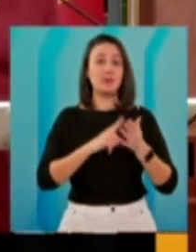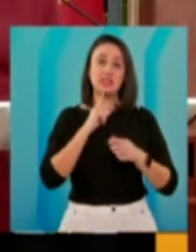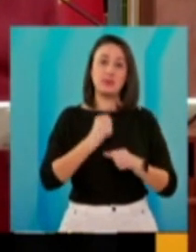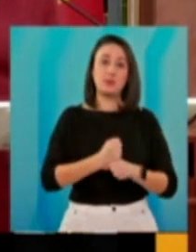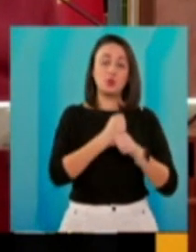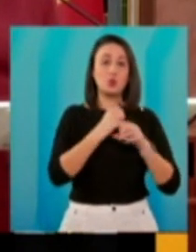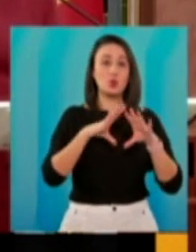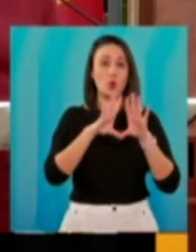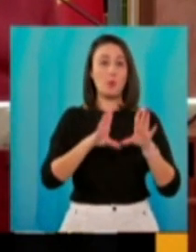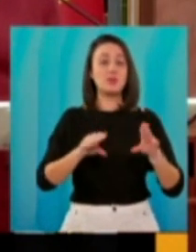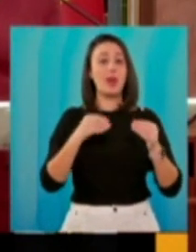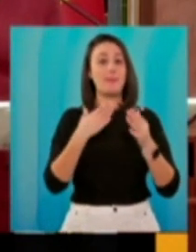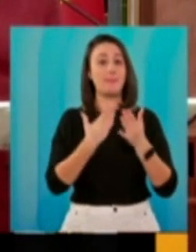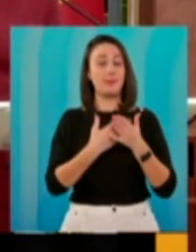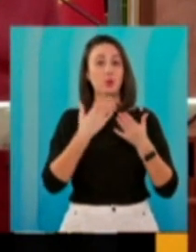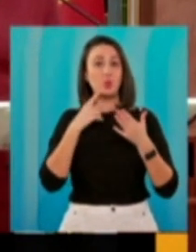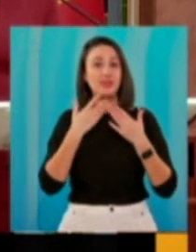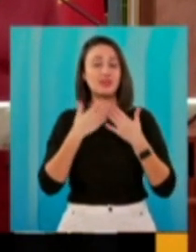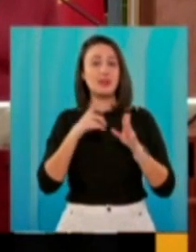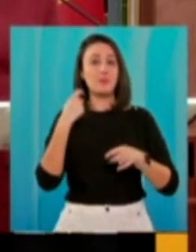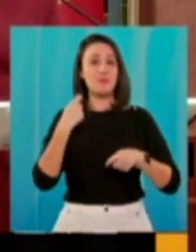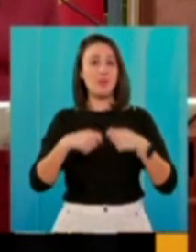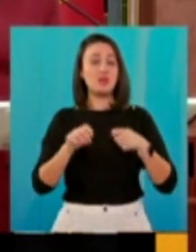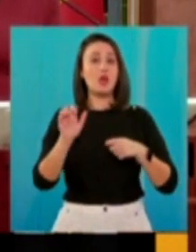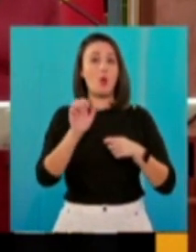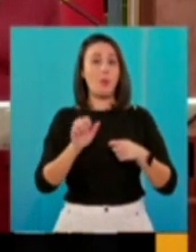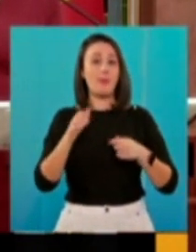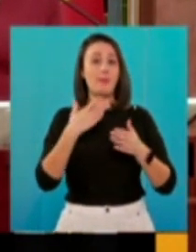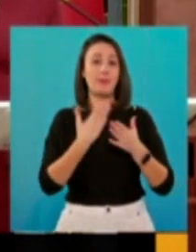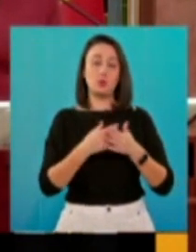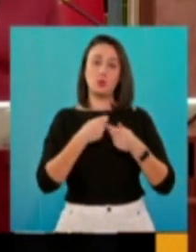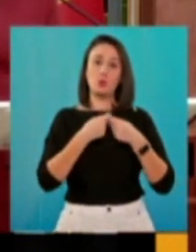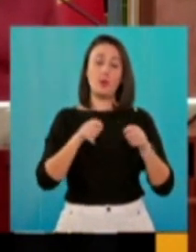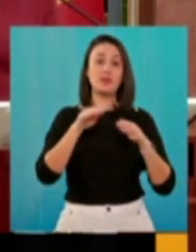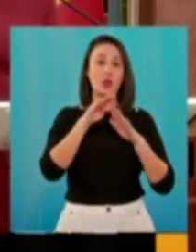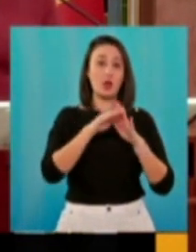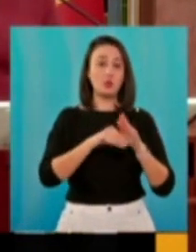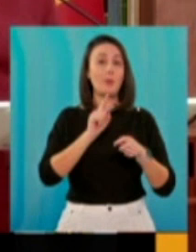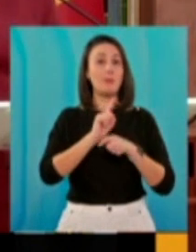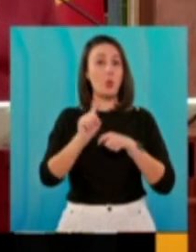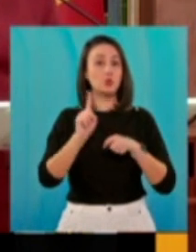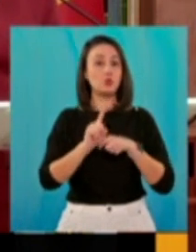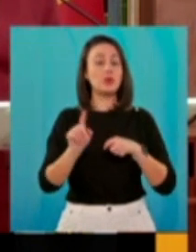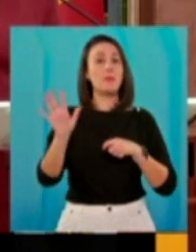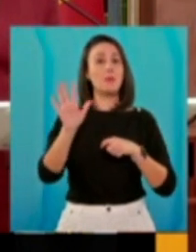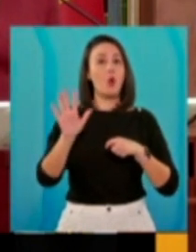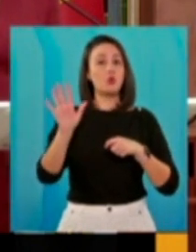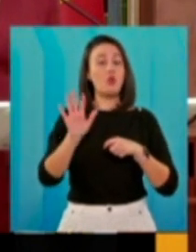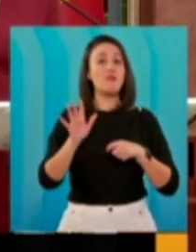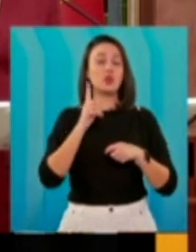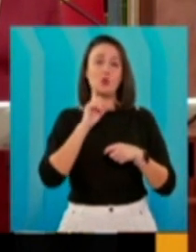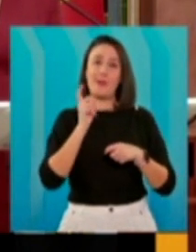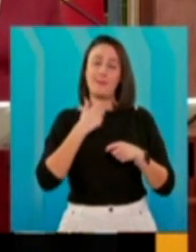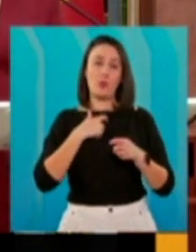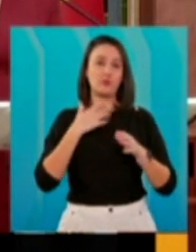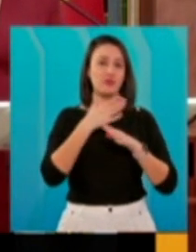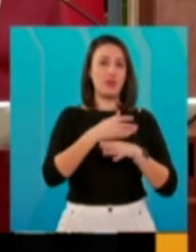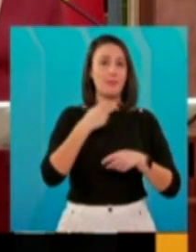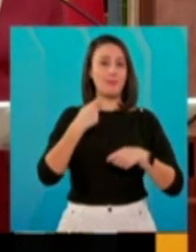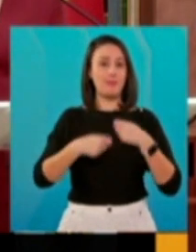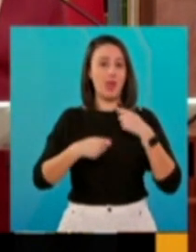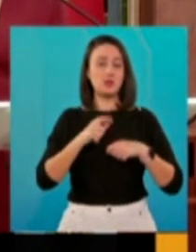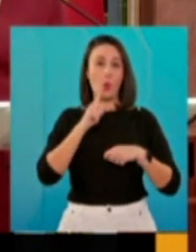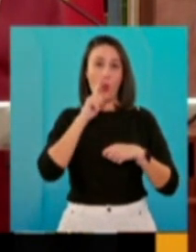sprijinul României pentru deschiderea piețelor europene pentru toate categoriile de produse moldovenești care nu mai pot intra pe